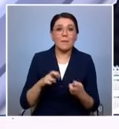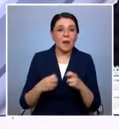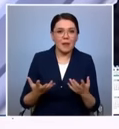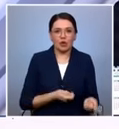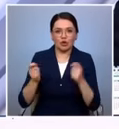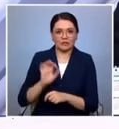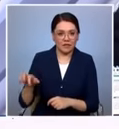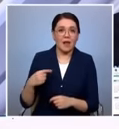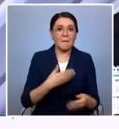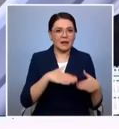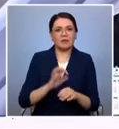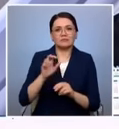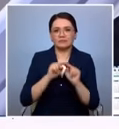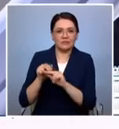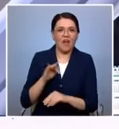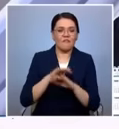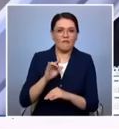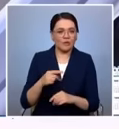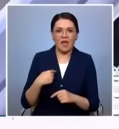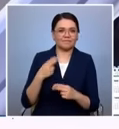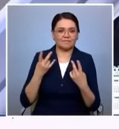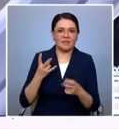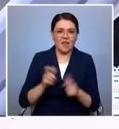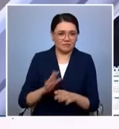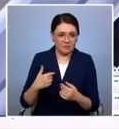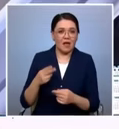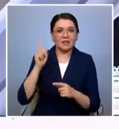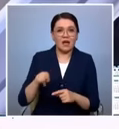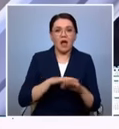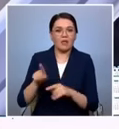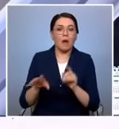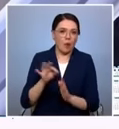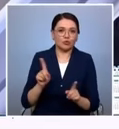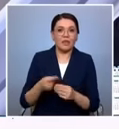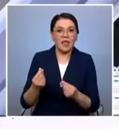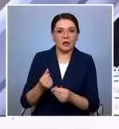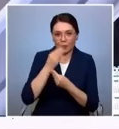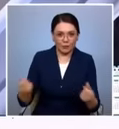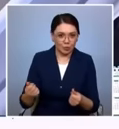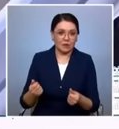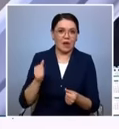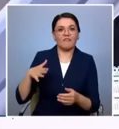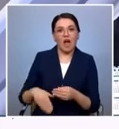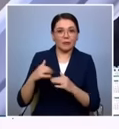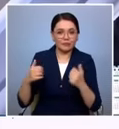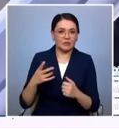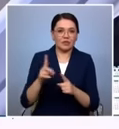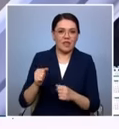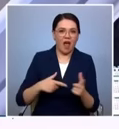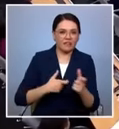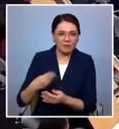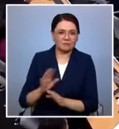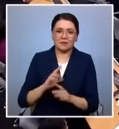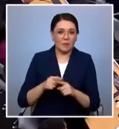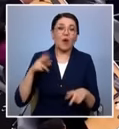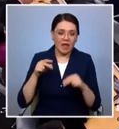меня не забыли и так далее. Ну, в общем, конечно, ведение мероприятия было за гранью добра и зла. Впрочем, не смею грузить вас